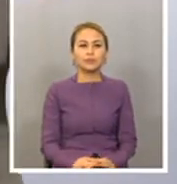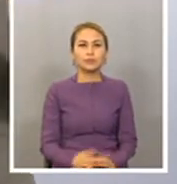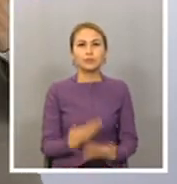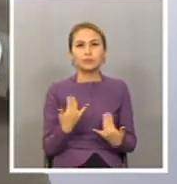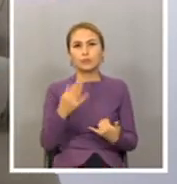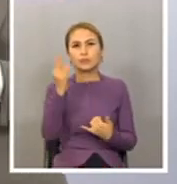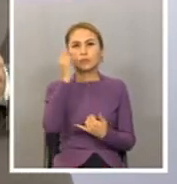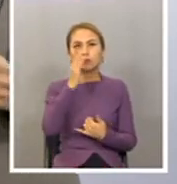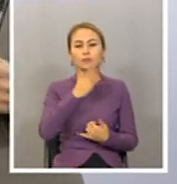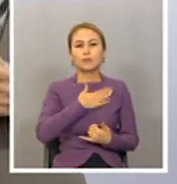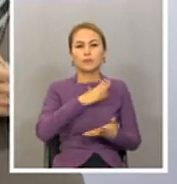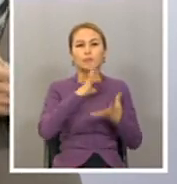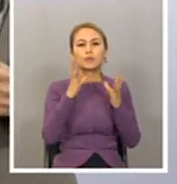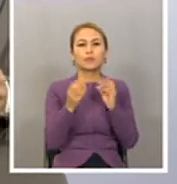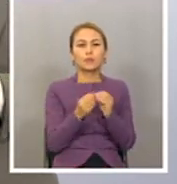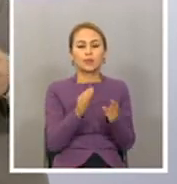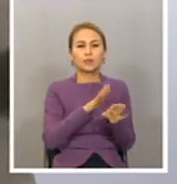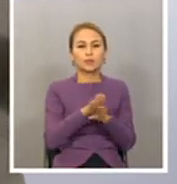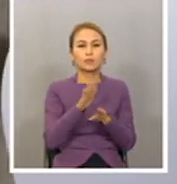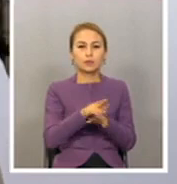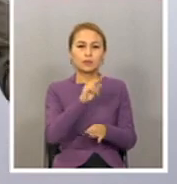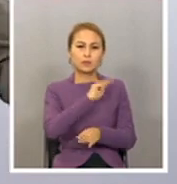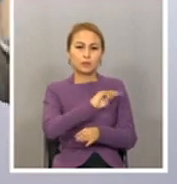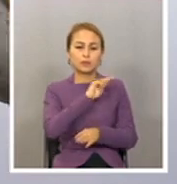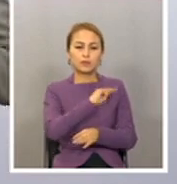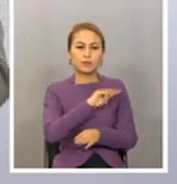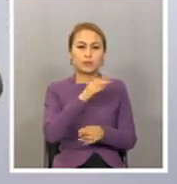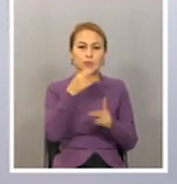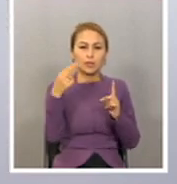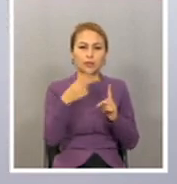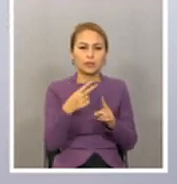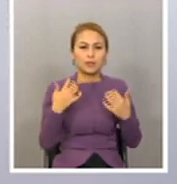бірігіп орындалатын жұмысқа байланысты мәтінді есептер шығарып үйрендік.